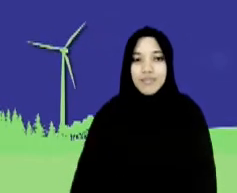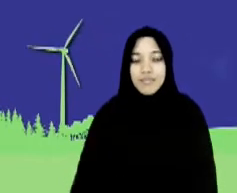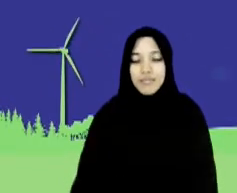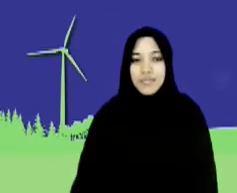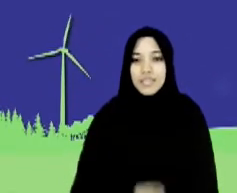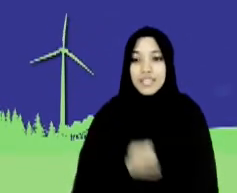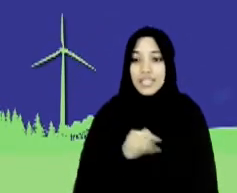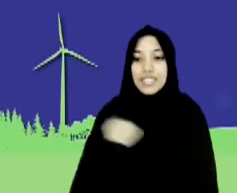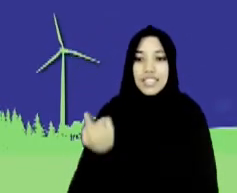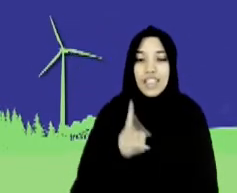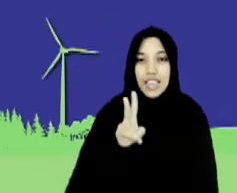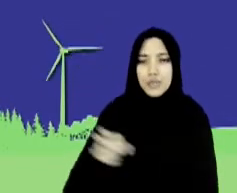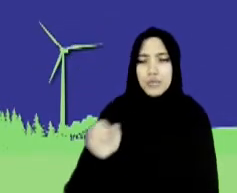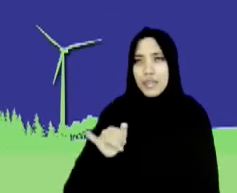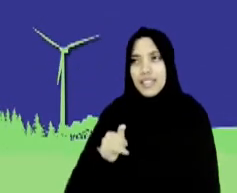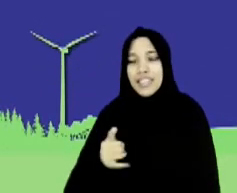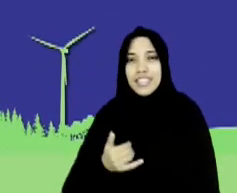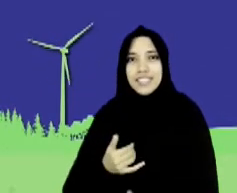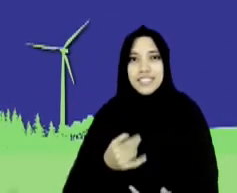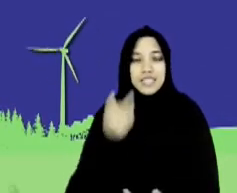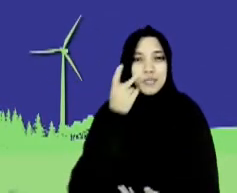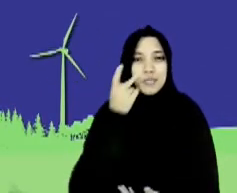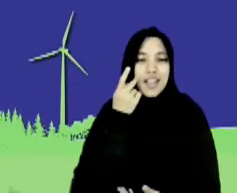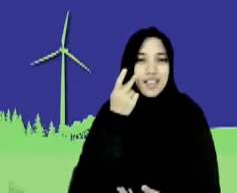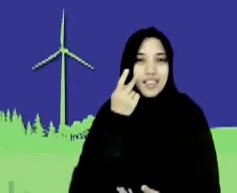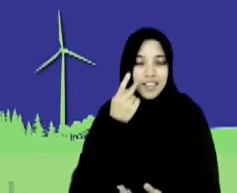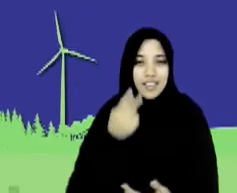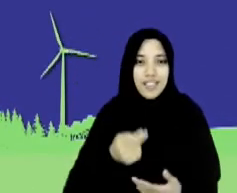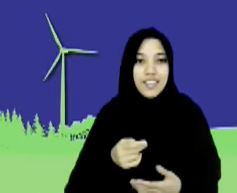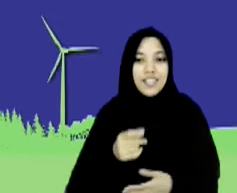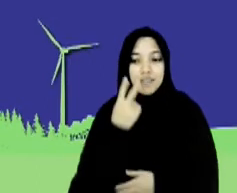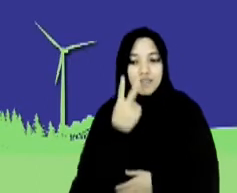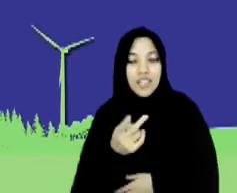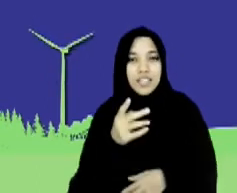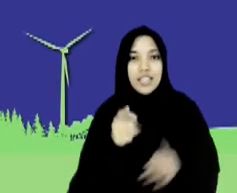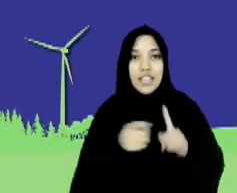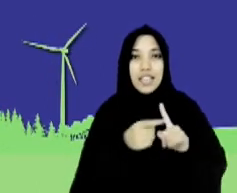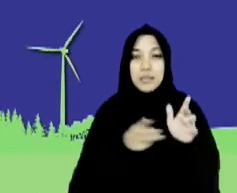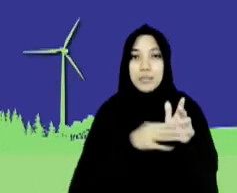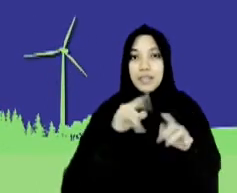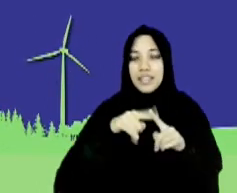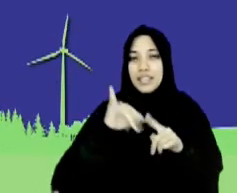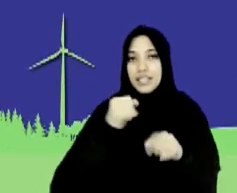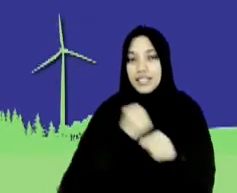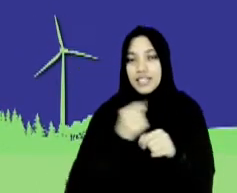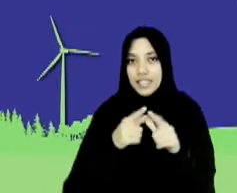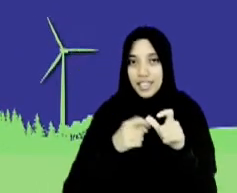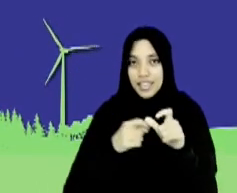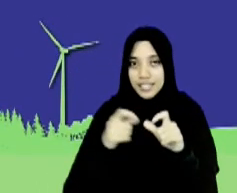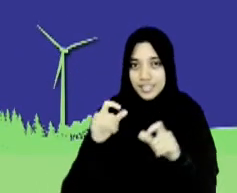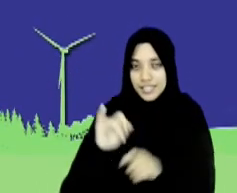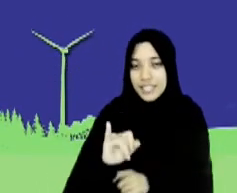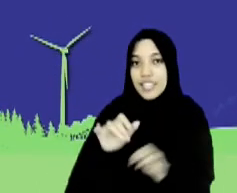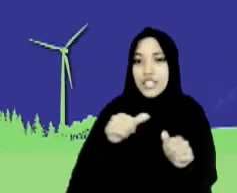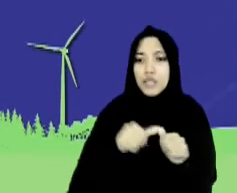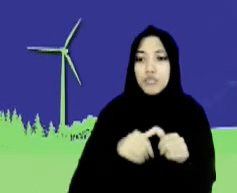menjadi semacam gawang ya Eh so dari sisi mitigation kemudian juga dari sisi how can